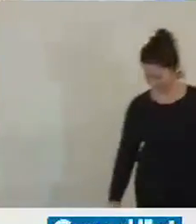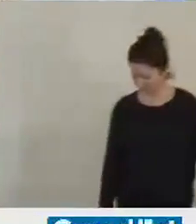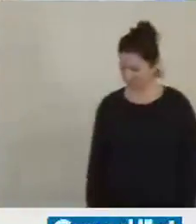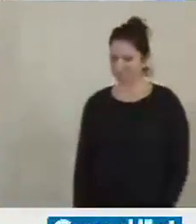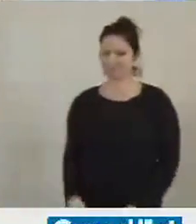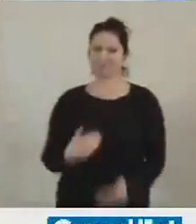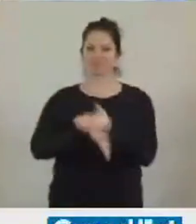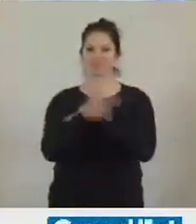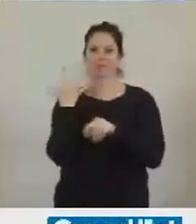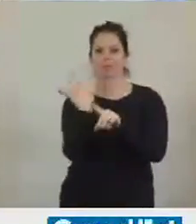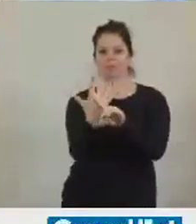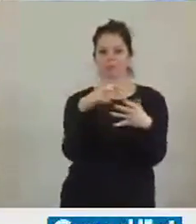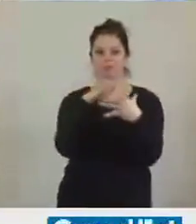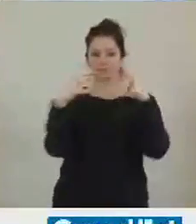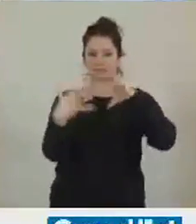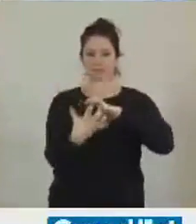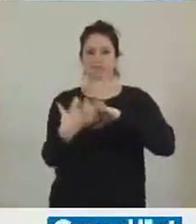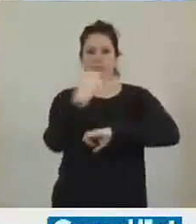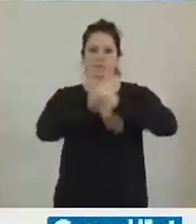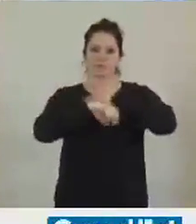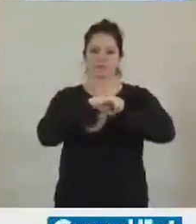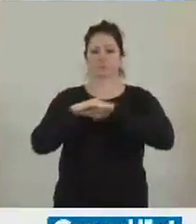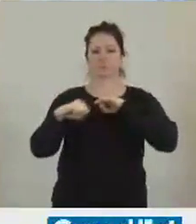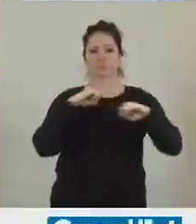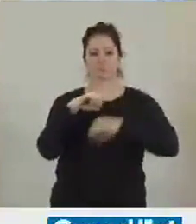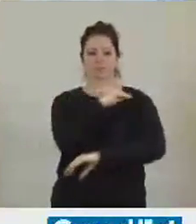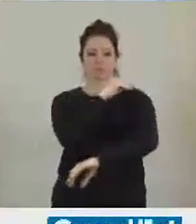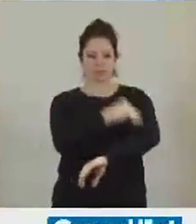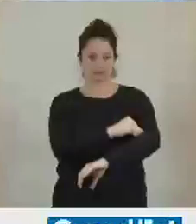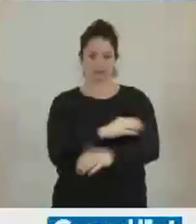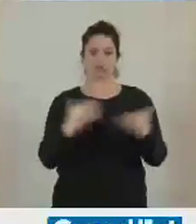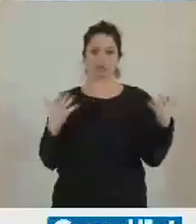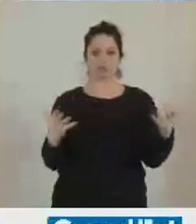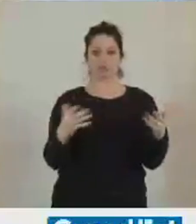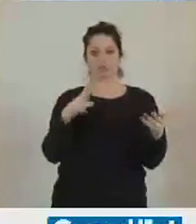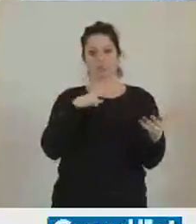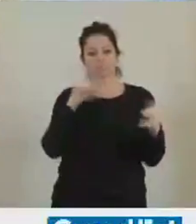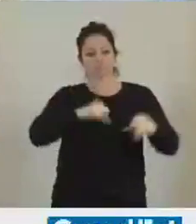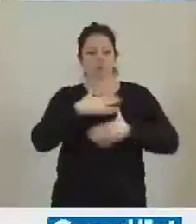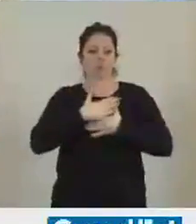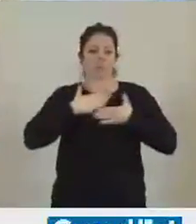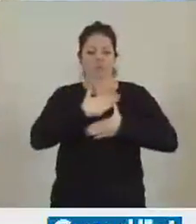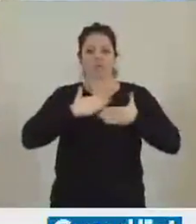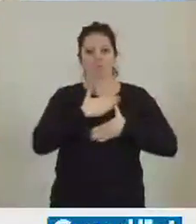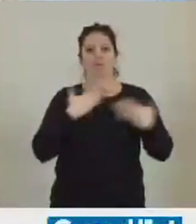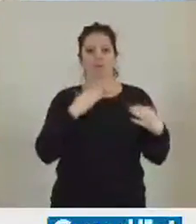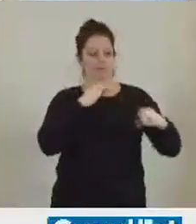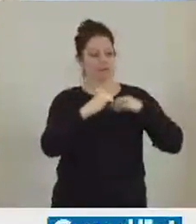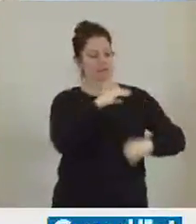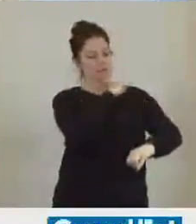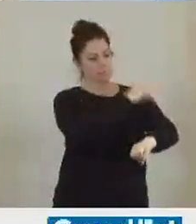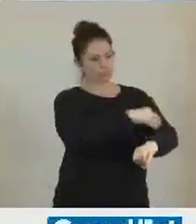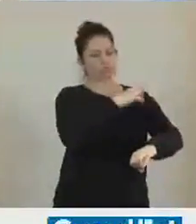mouvement sportif, je ne peux que me réjouir que localement les relations entre régions, mouvement sportif,